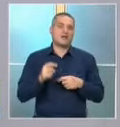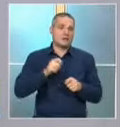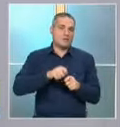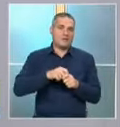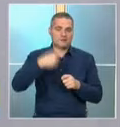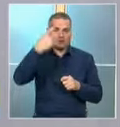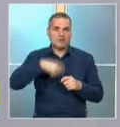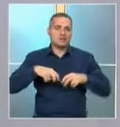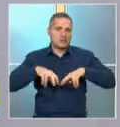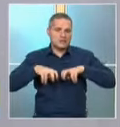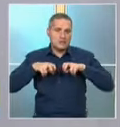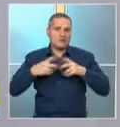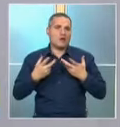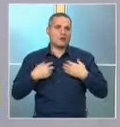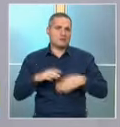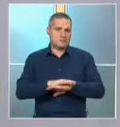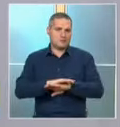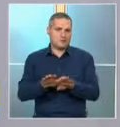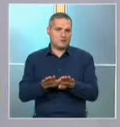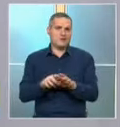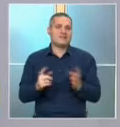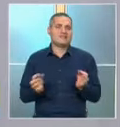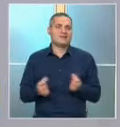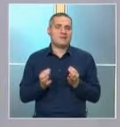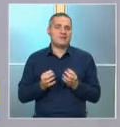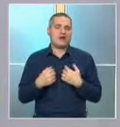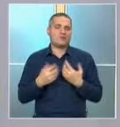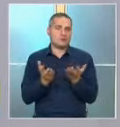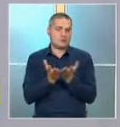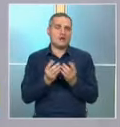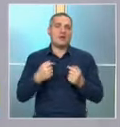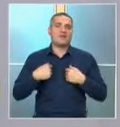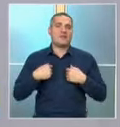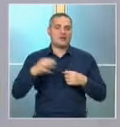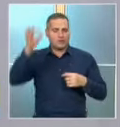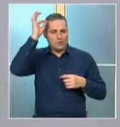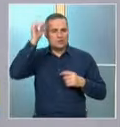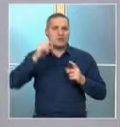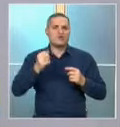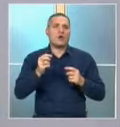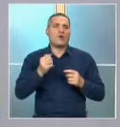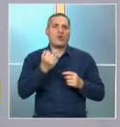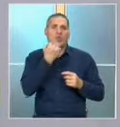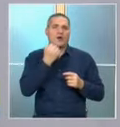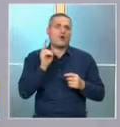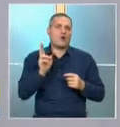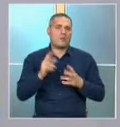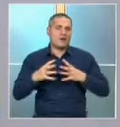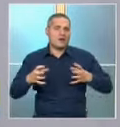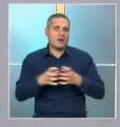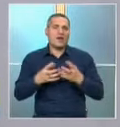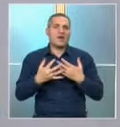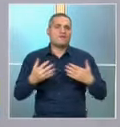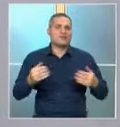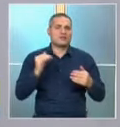Направила съм лични изследвания, когато съм завършвала специалността, върху наши ученици от Крупник, в различните